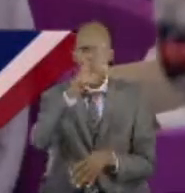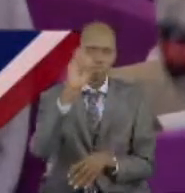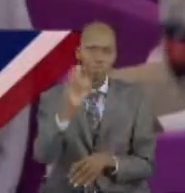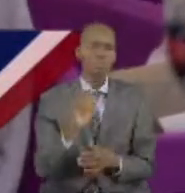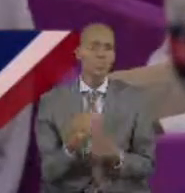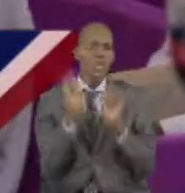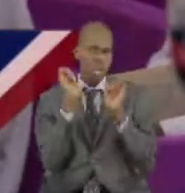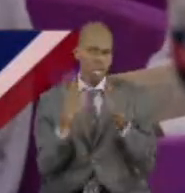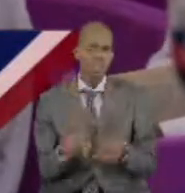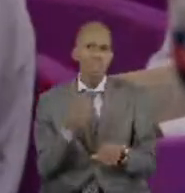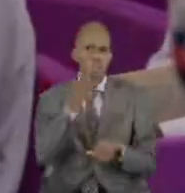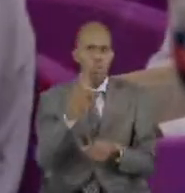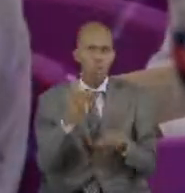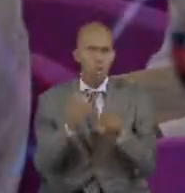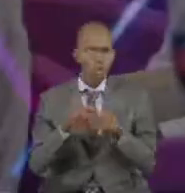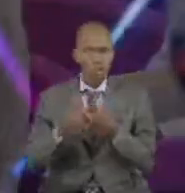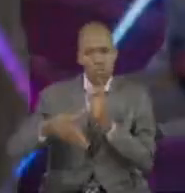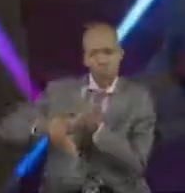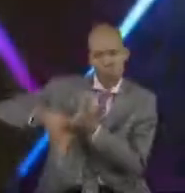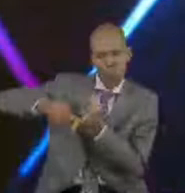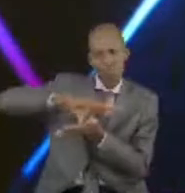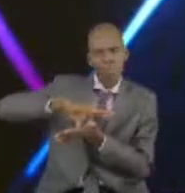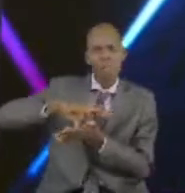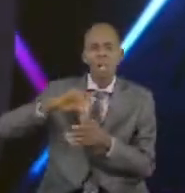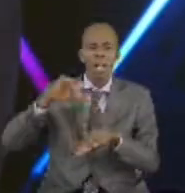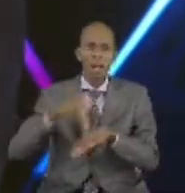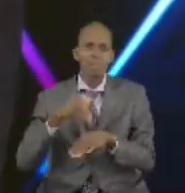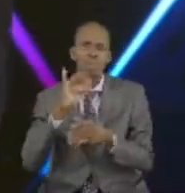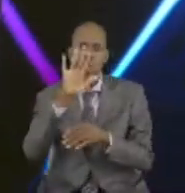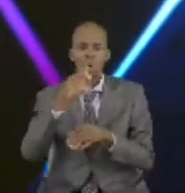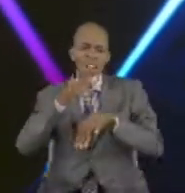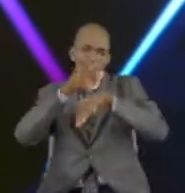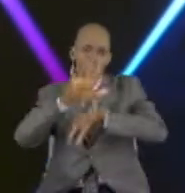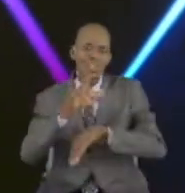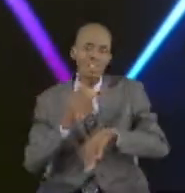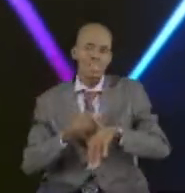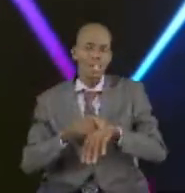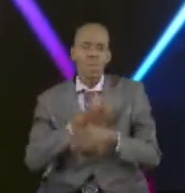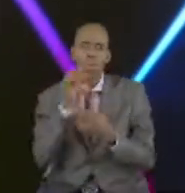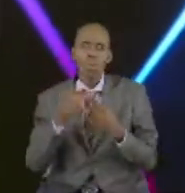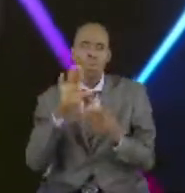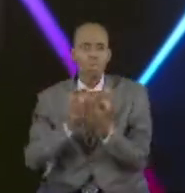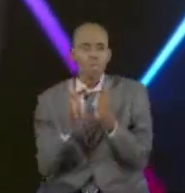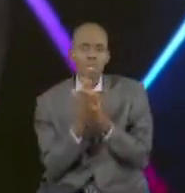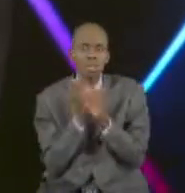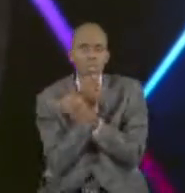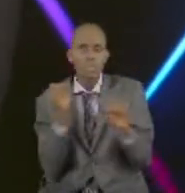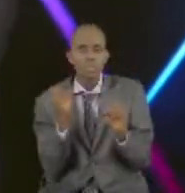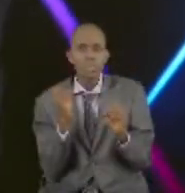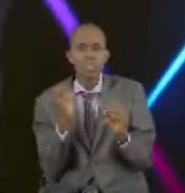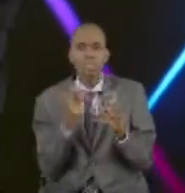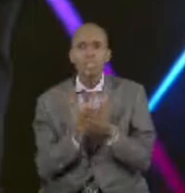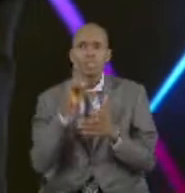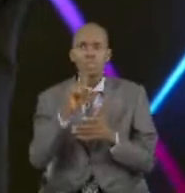est ce qu'on peut se référer à une telle période à votre vivre un changement une transformation tellement